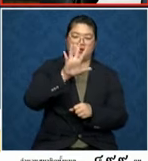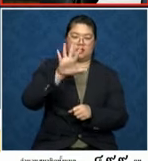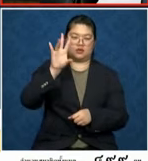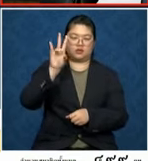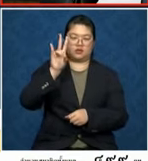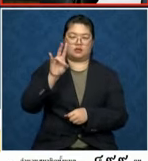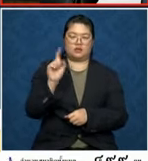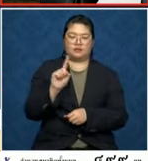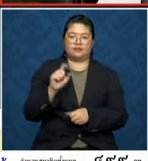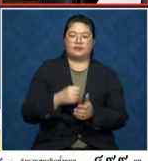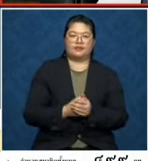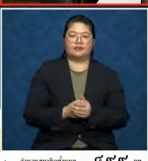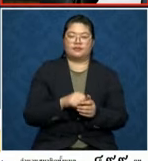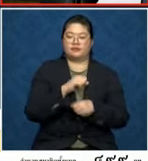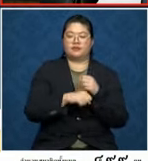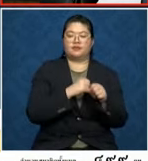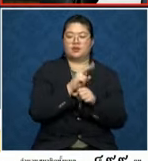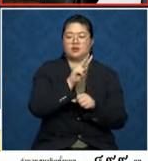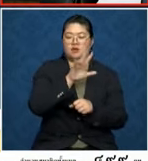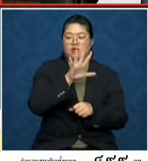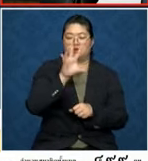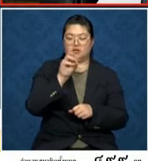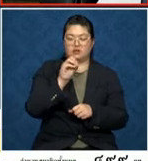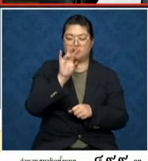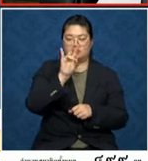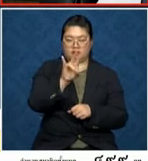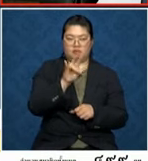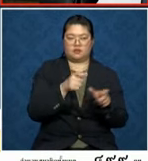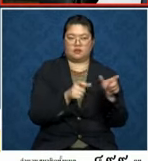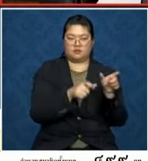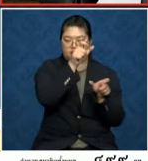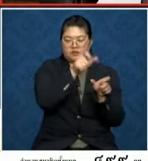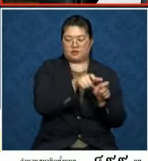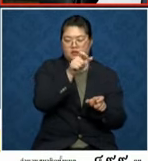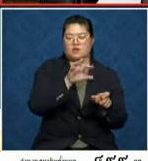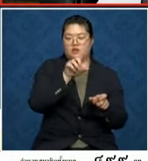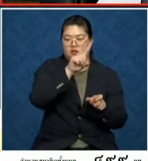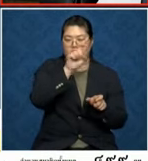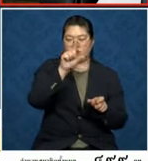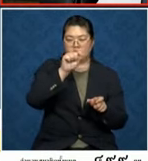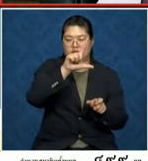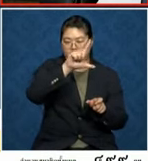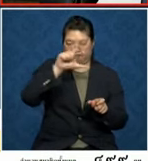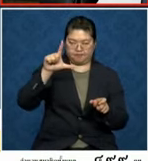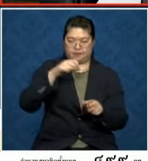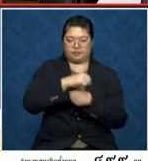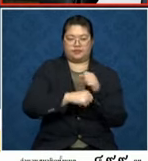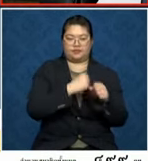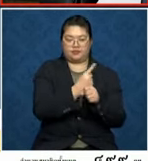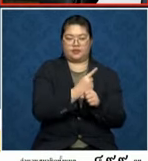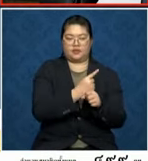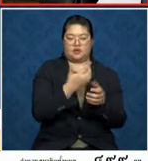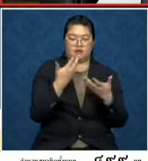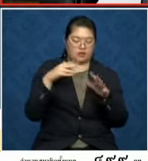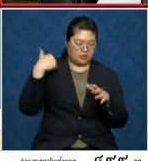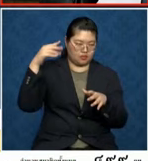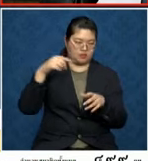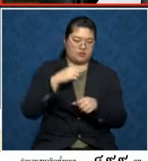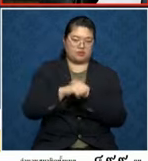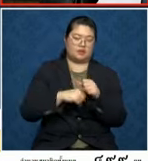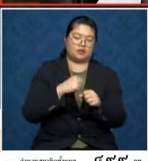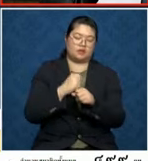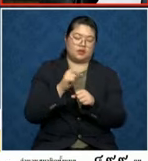าเราจะเห็นว่าตั้งแต่ปี2557เนี่ยมีการใช้เช็คประมาณ120ล้านฉบับต่อปีนะครับจนมาถึงช่วงโควิดปี62นะครับ